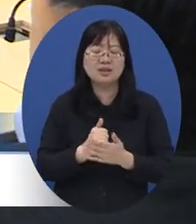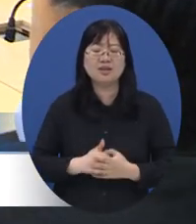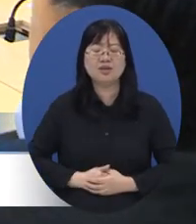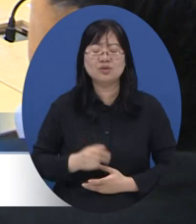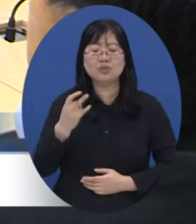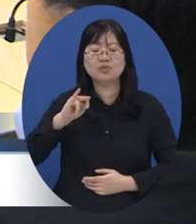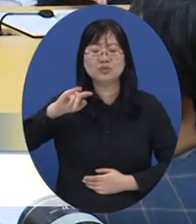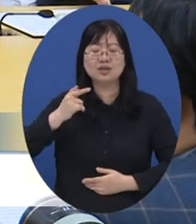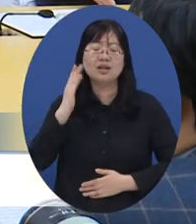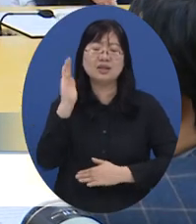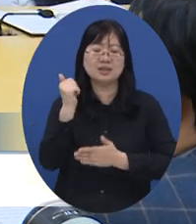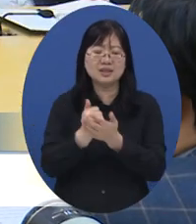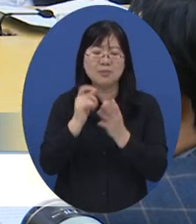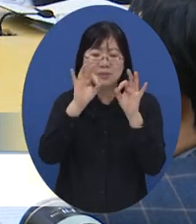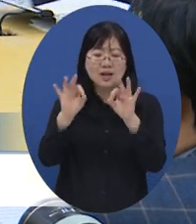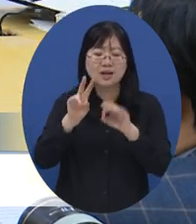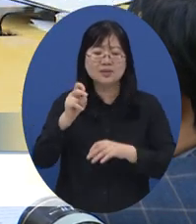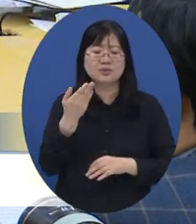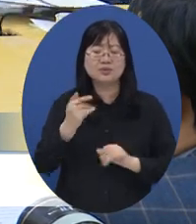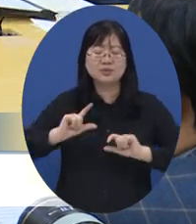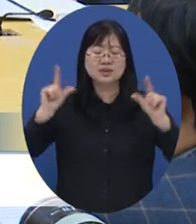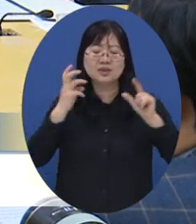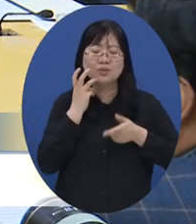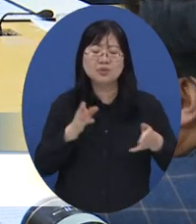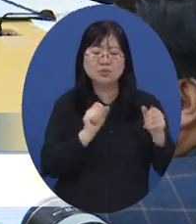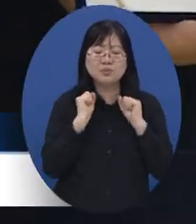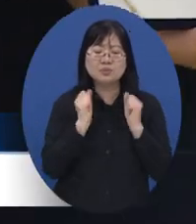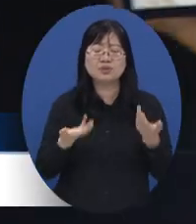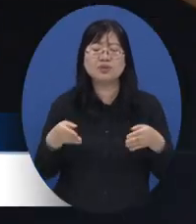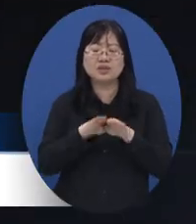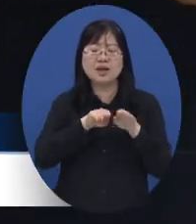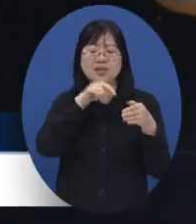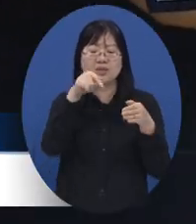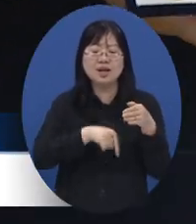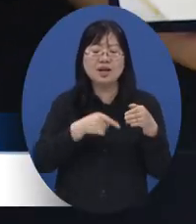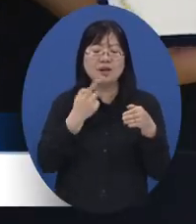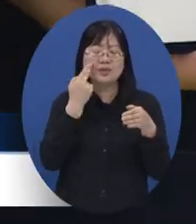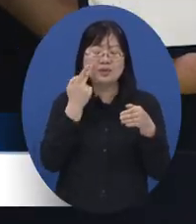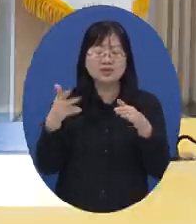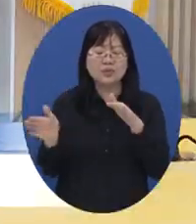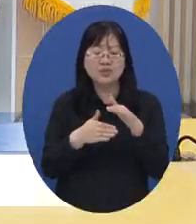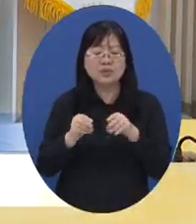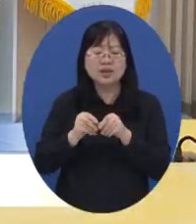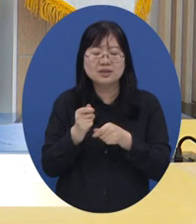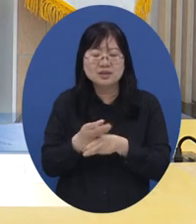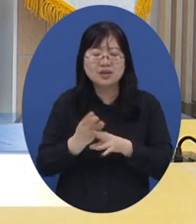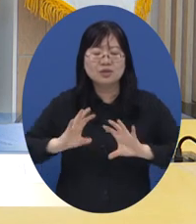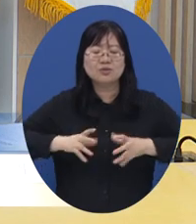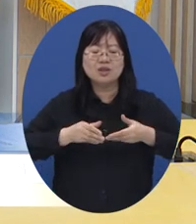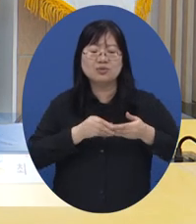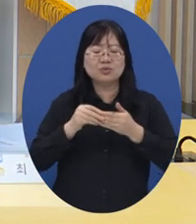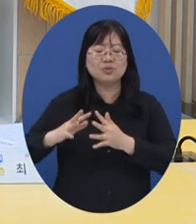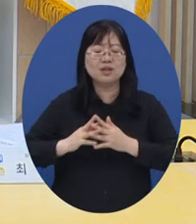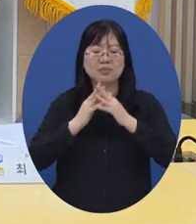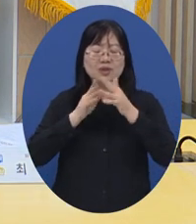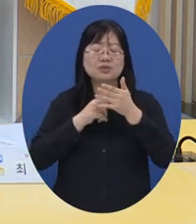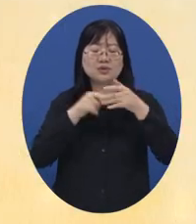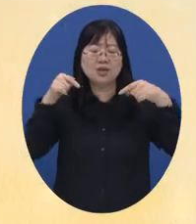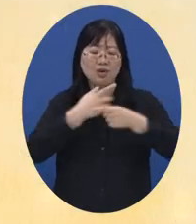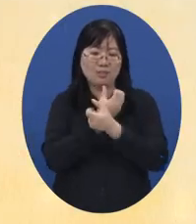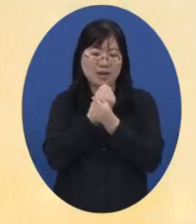최용덕 동두천시장은 29일 경기도 북부청사에서 미군 공여지 국가주도 개발 추진 협약을